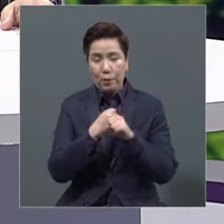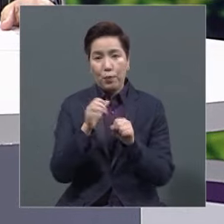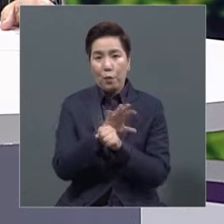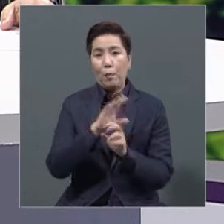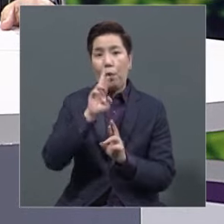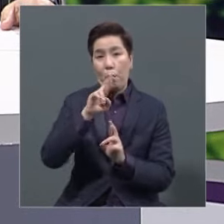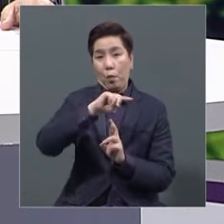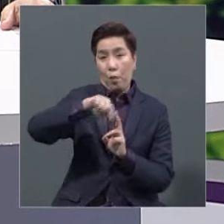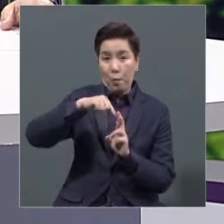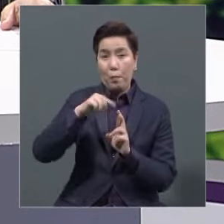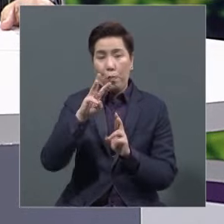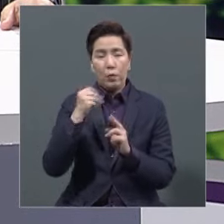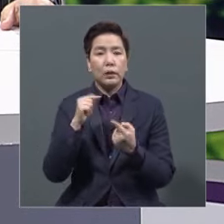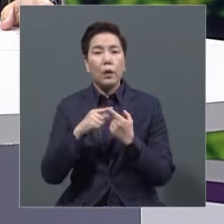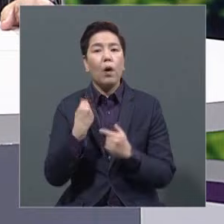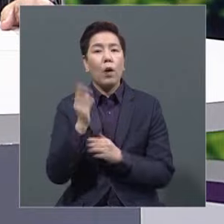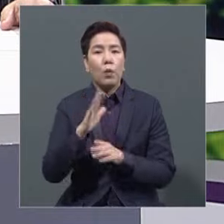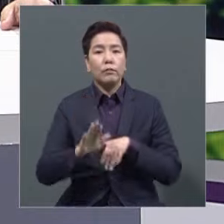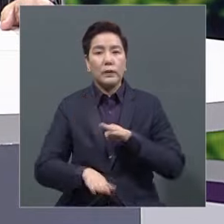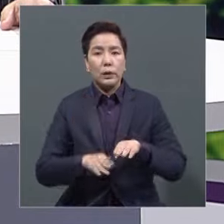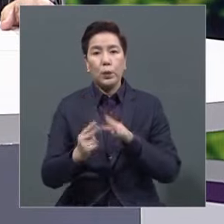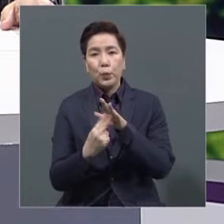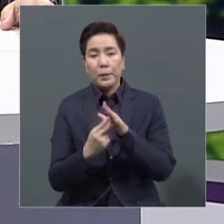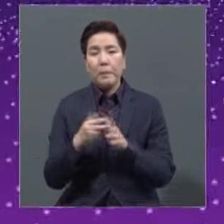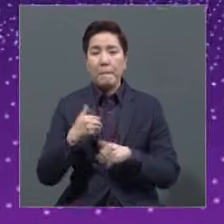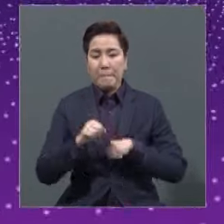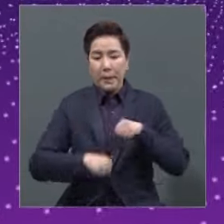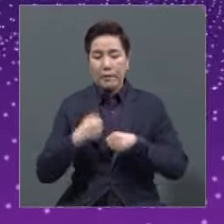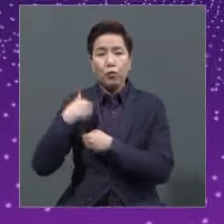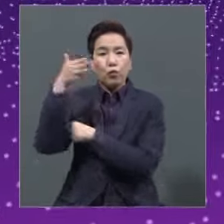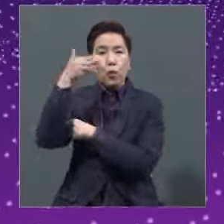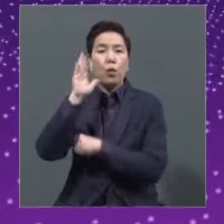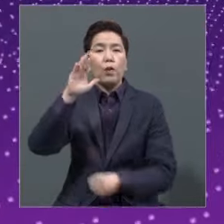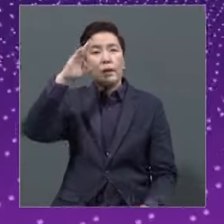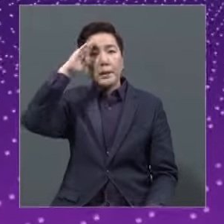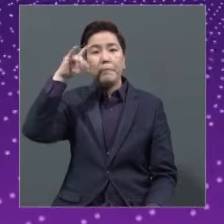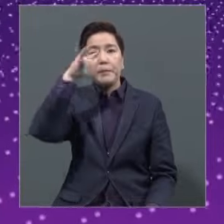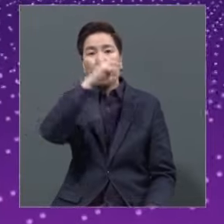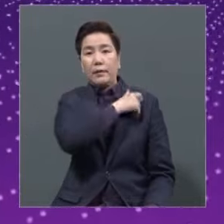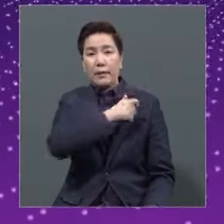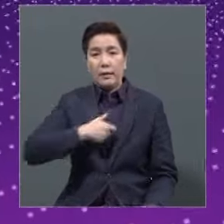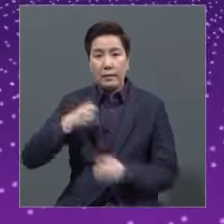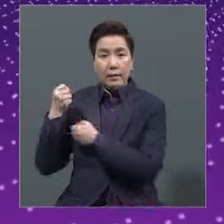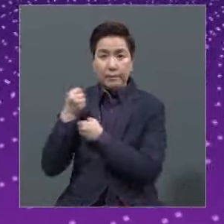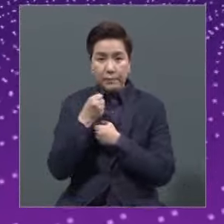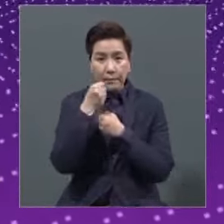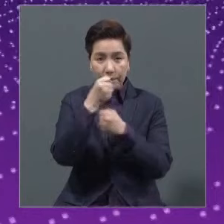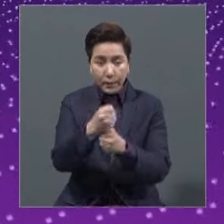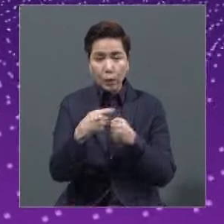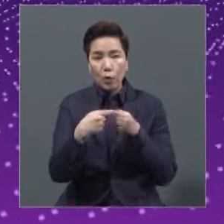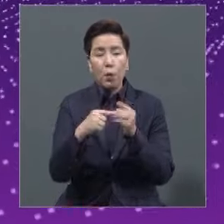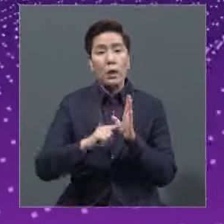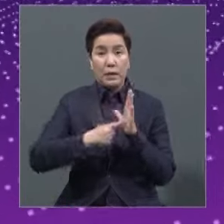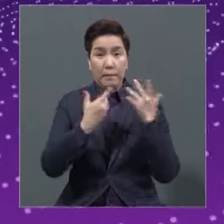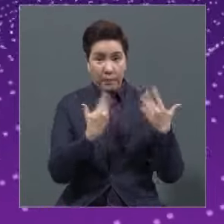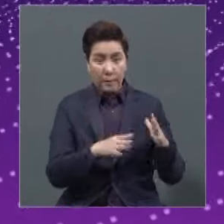ชาชนเข้าร่วมกิจกรรมเดินวิ่งปั่นธงตราสัญลักษณ์งานเฉลิมพระเกียรติพระบาทสมเด็จพระเจ้าอยู่หัวซึ่งกิจกรรมเนี่ยได้เริ่มต้นขึ้นไปแ